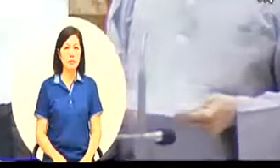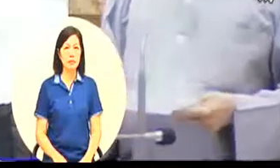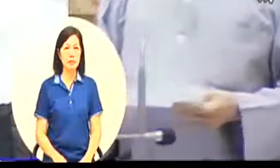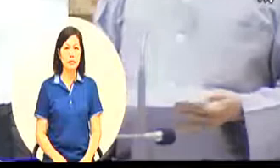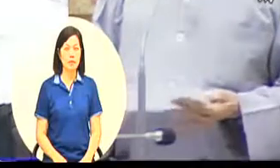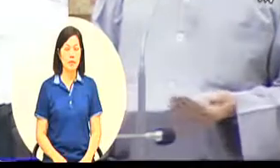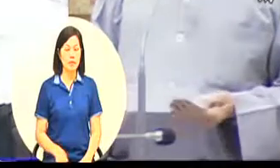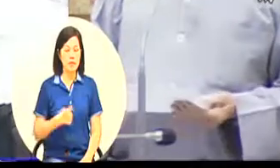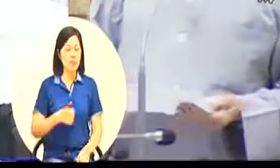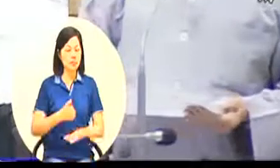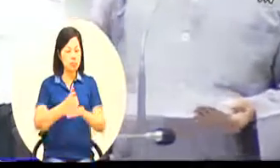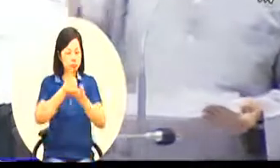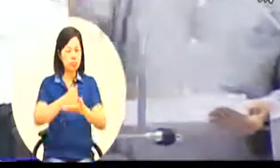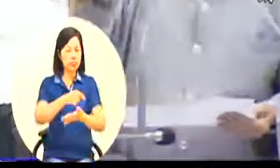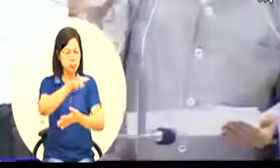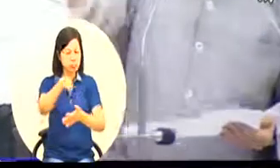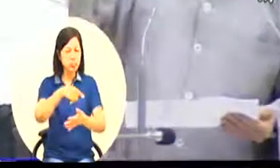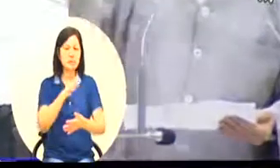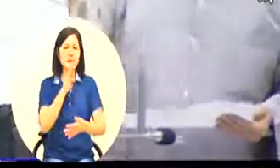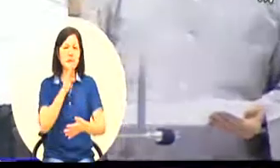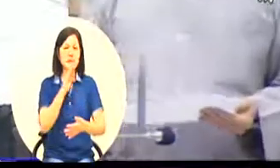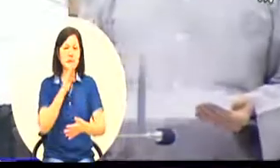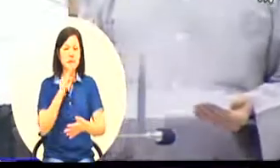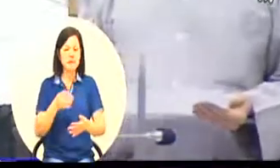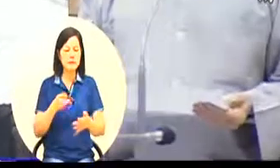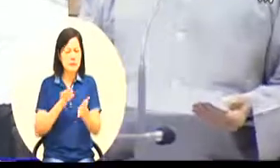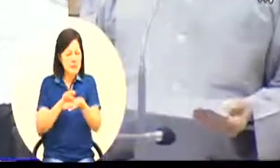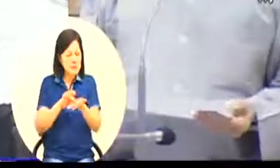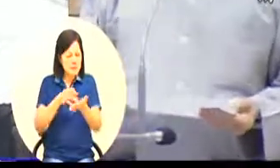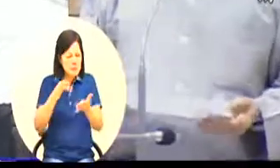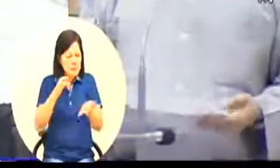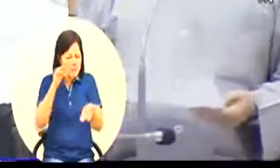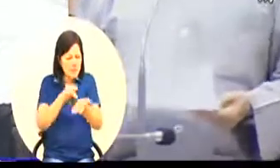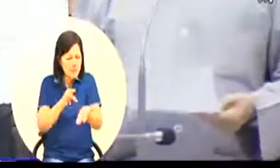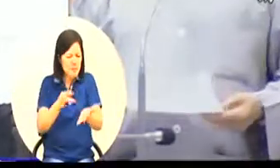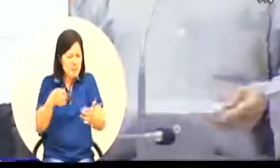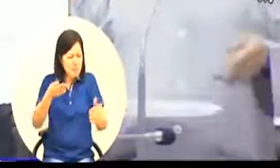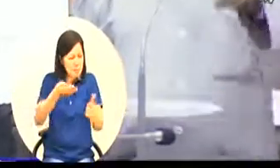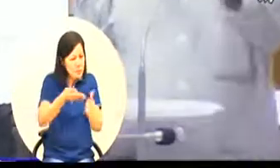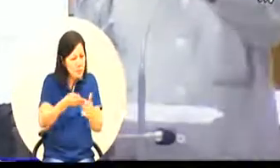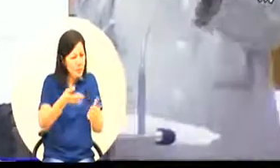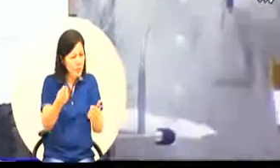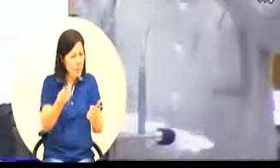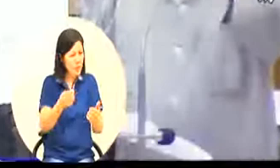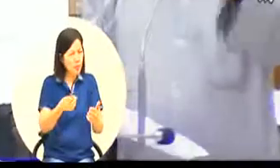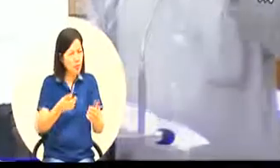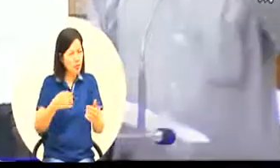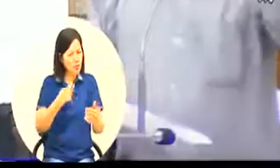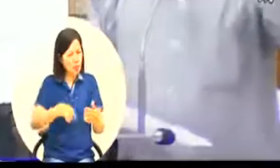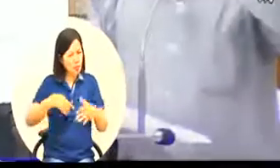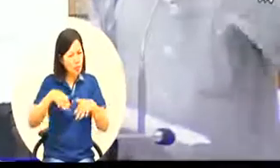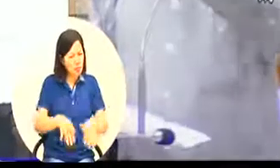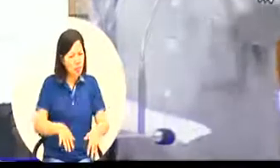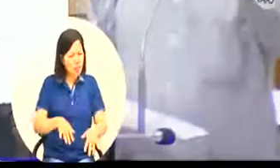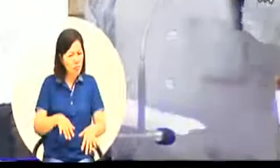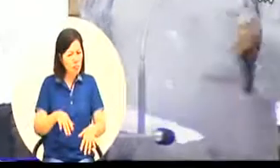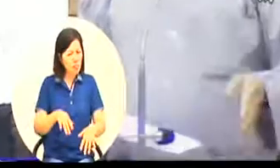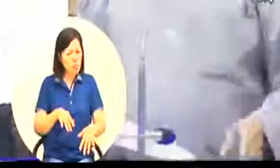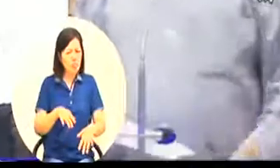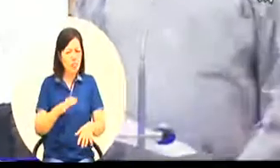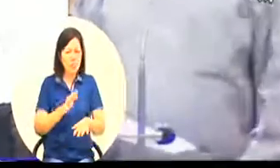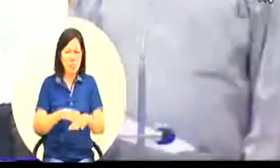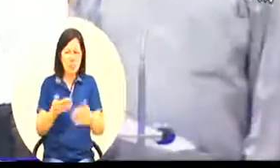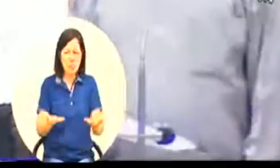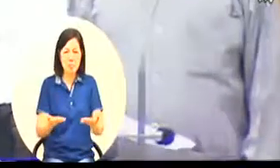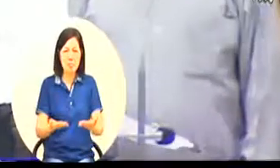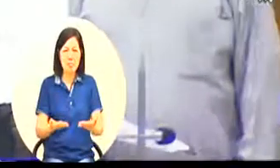我着同村中医的，迄无甲落药的安尼，我真正想无啦。敢真正你依着